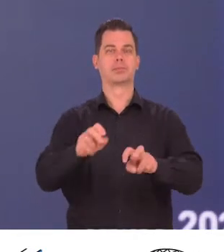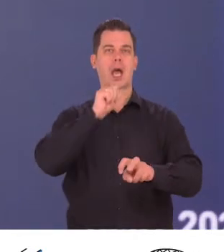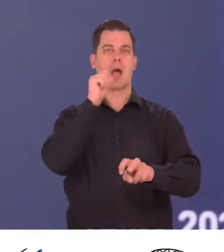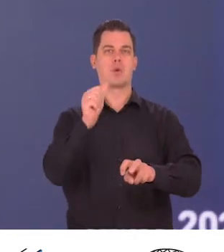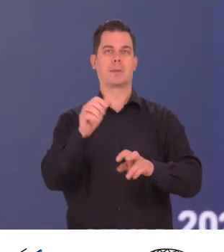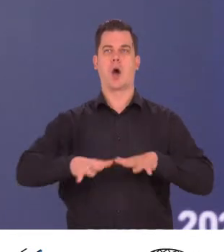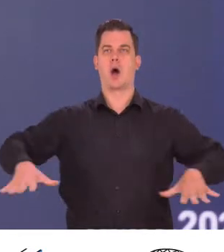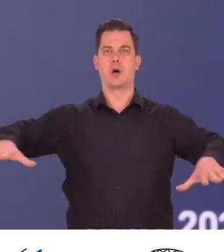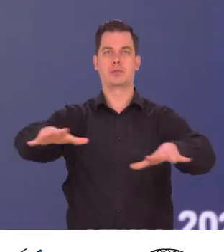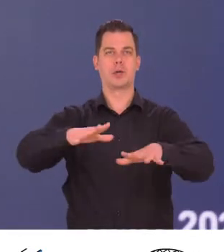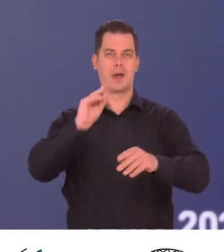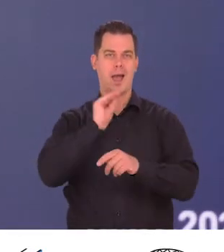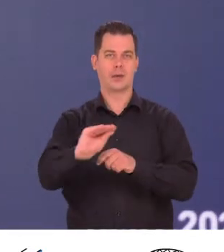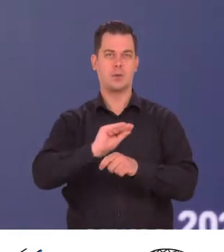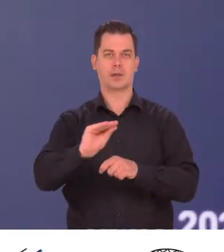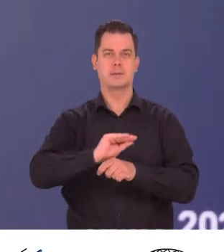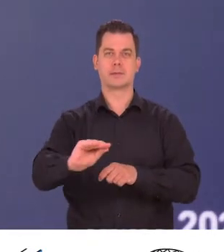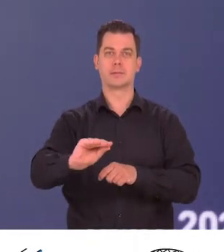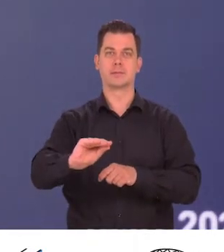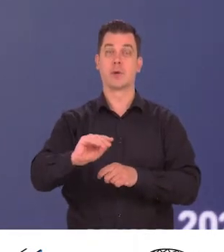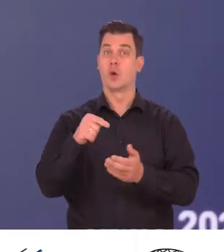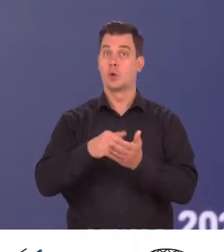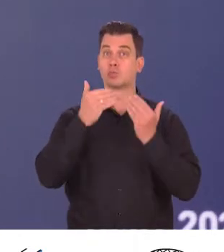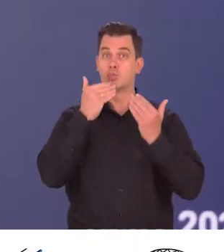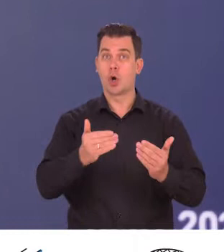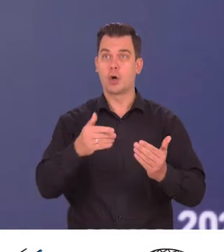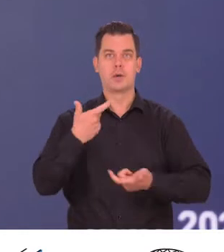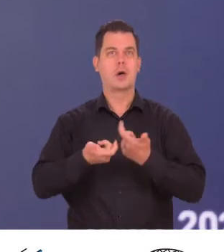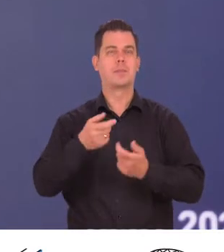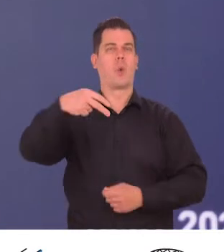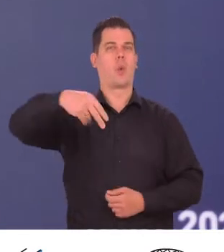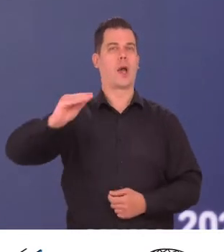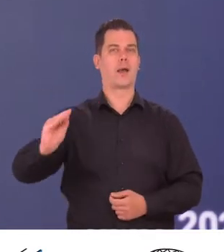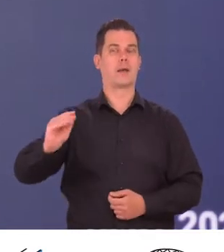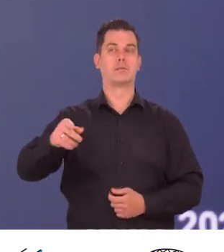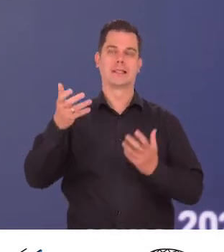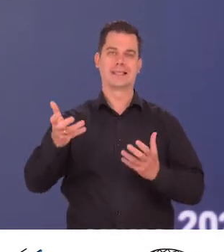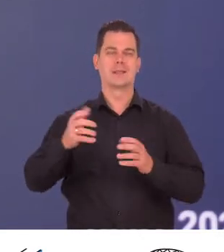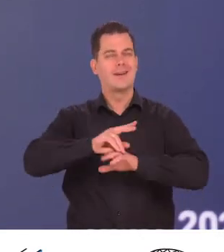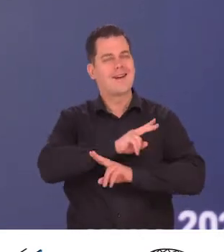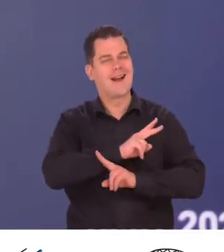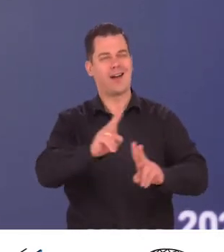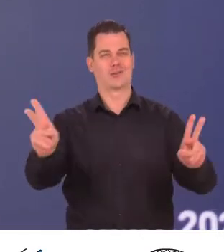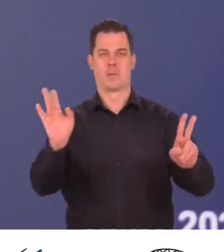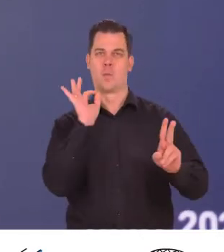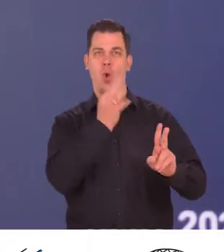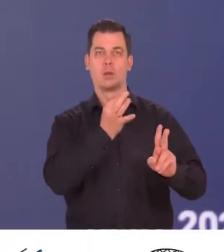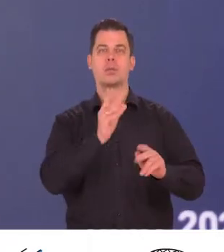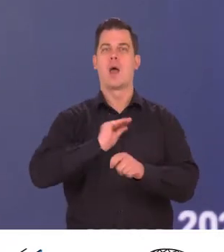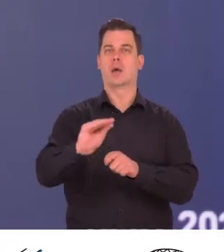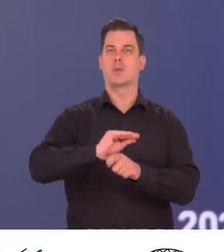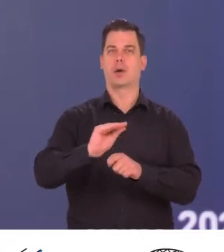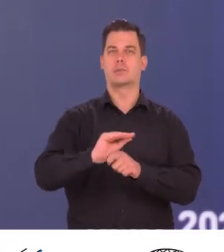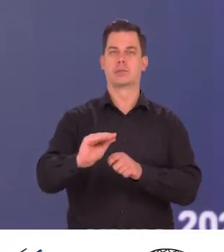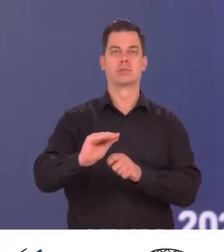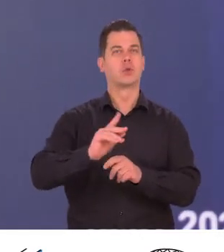utworzenia Europejskiego Obszaru Edukacji. Dzięki temu obszarowi Unia Europejska zamierza zapewnić wszystkim młodym